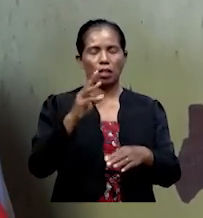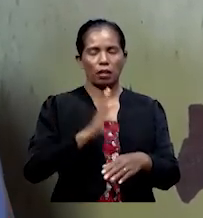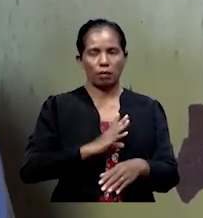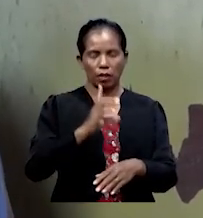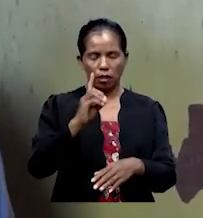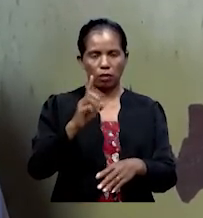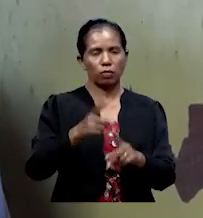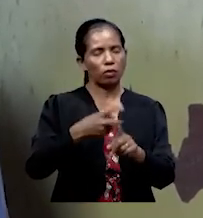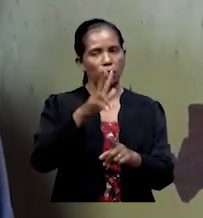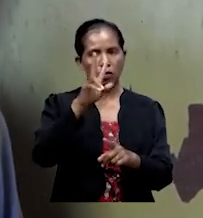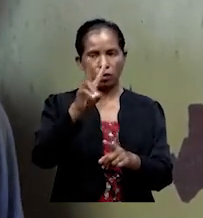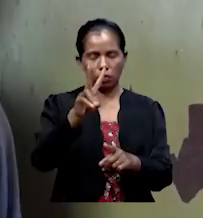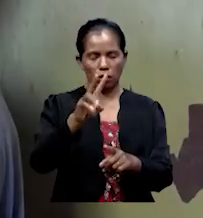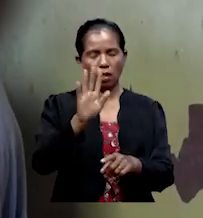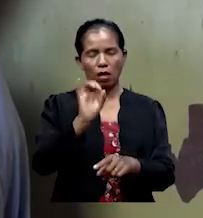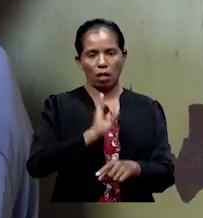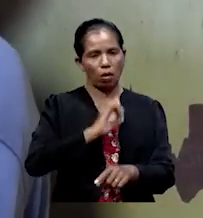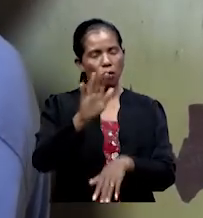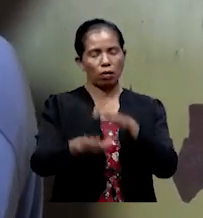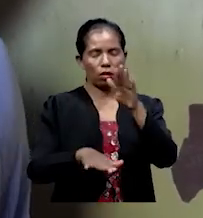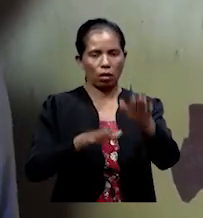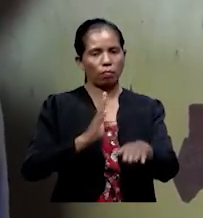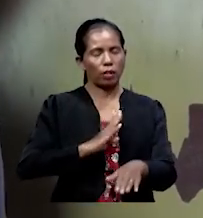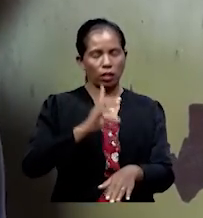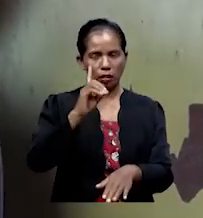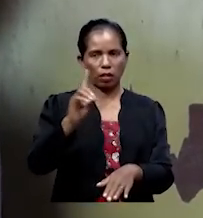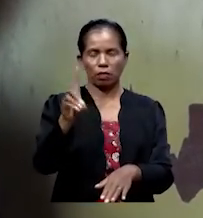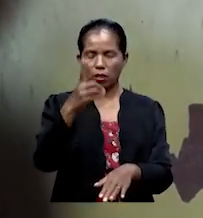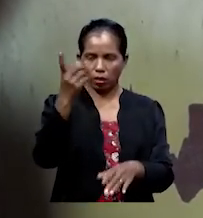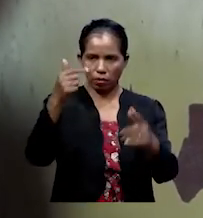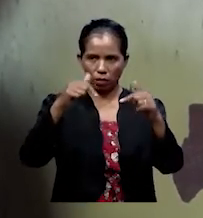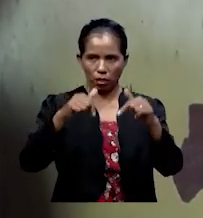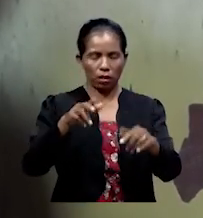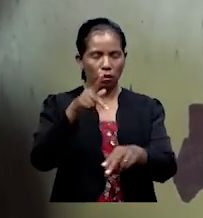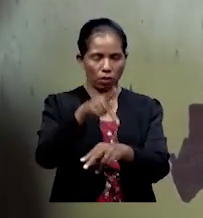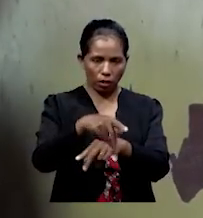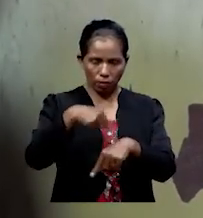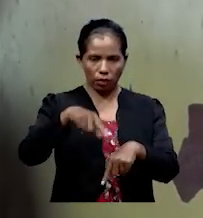dekat. Kalau audit bama itu aku sih nih batu bidau bama deder saya sih bama lo kerek bafale.